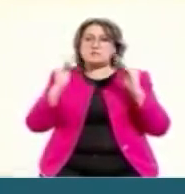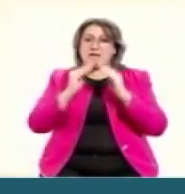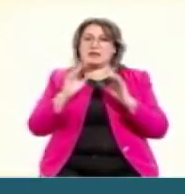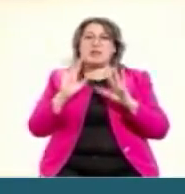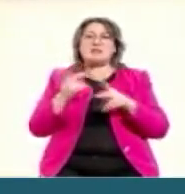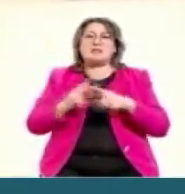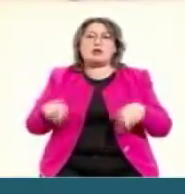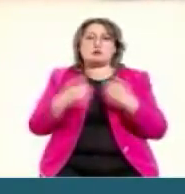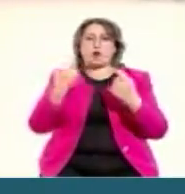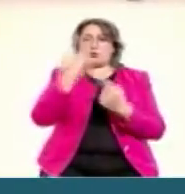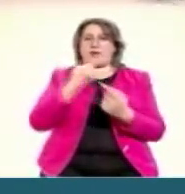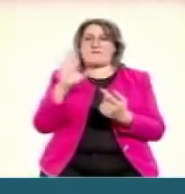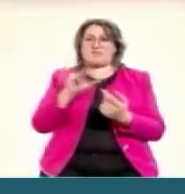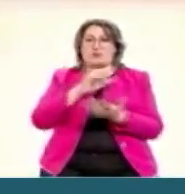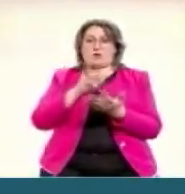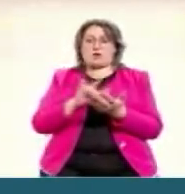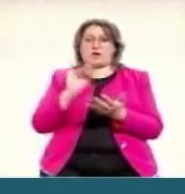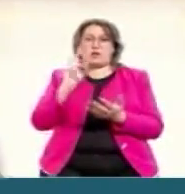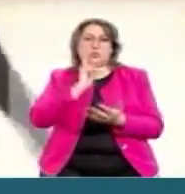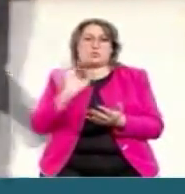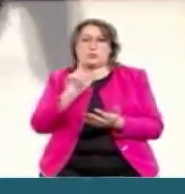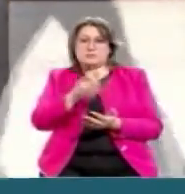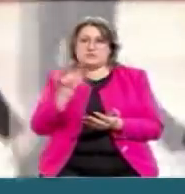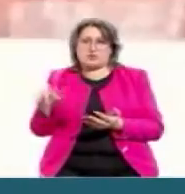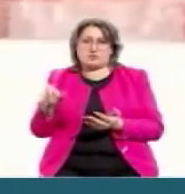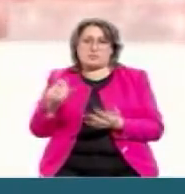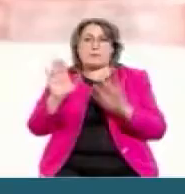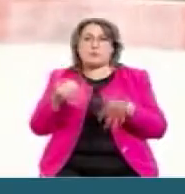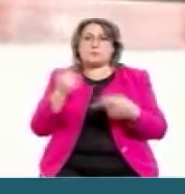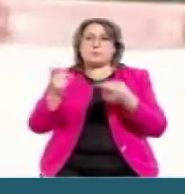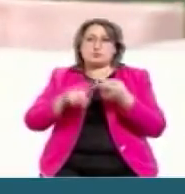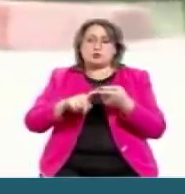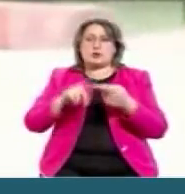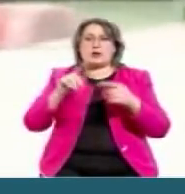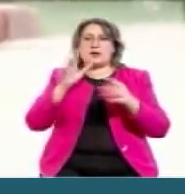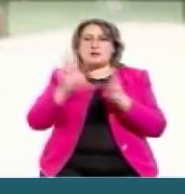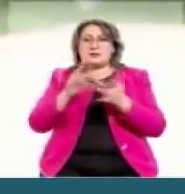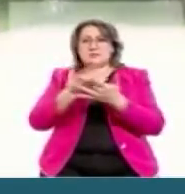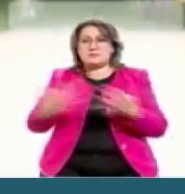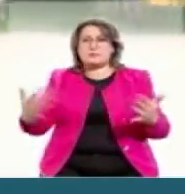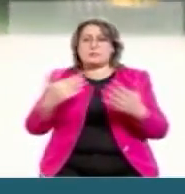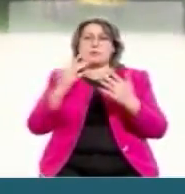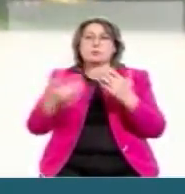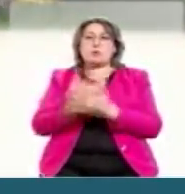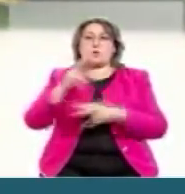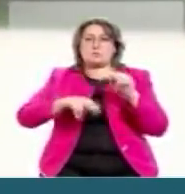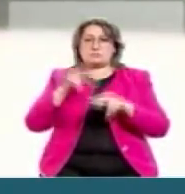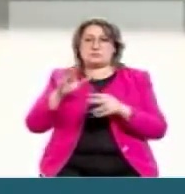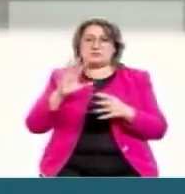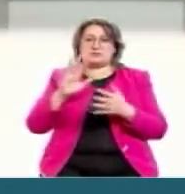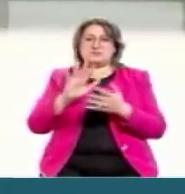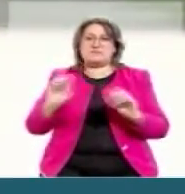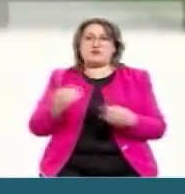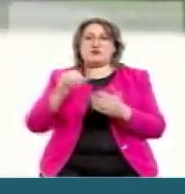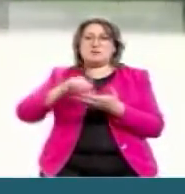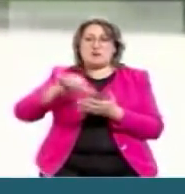только нарушают архитектурный облик, но и приносят неудобства гражданам. После подключения к коммуникациям застройщики и вовсе портят свежий асфальт